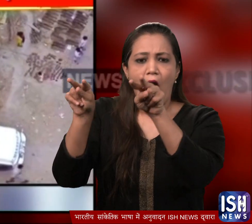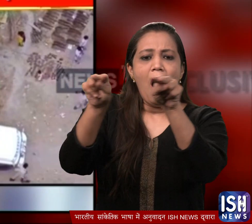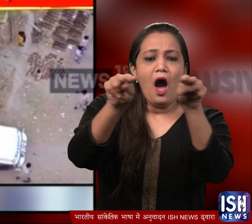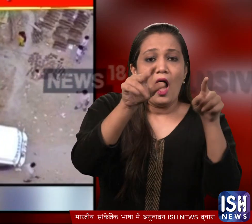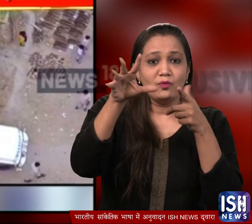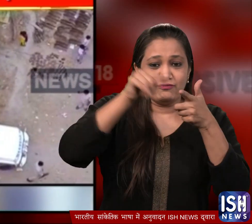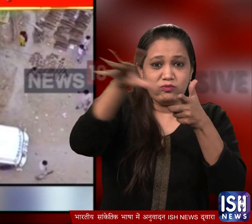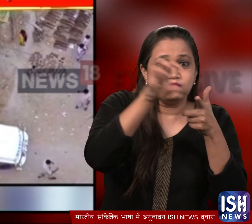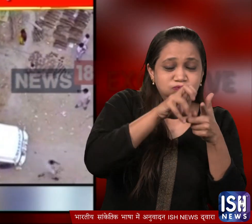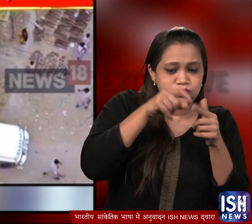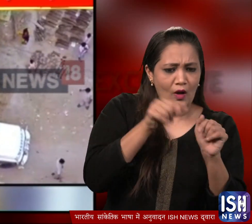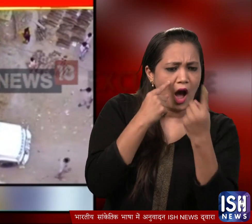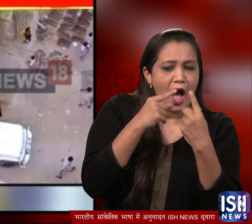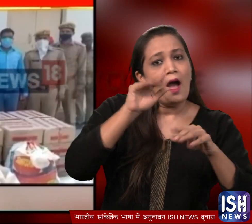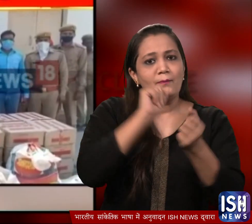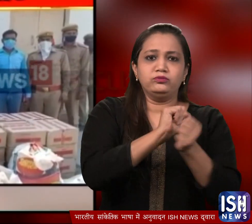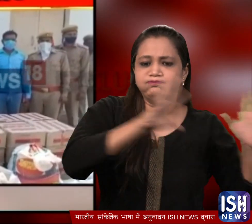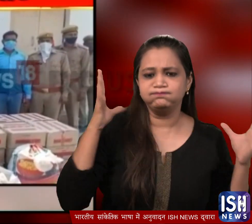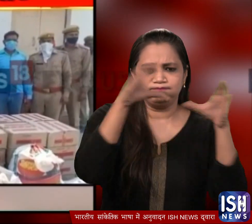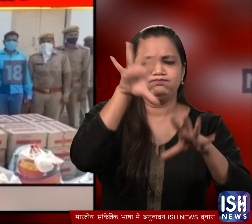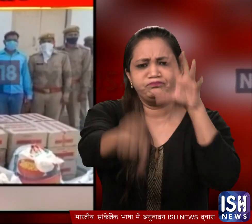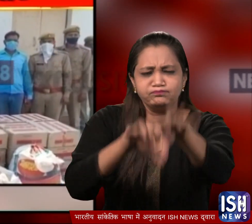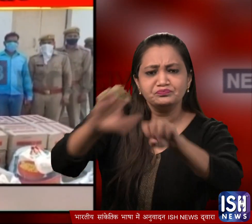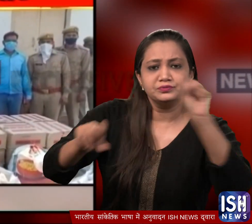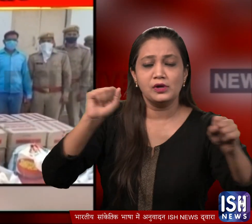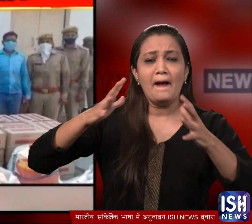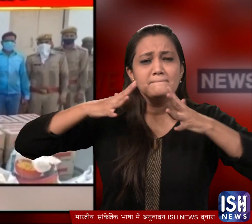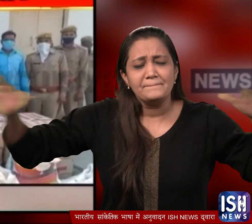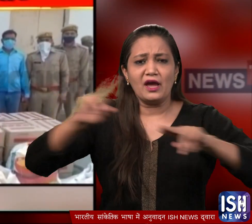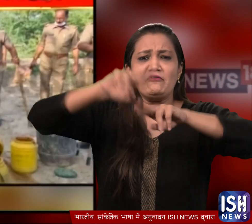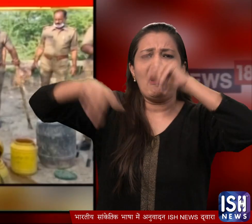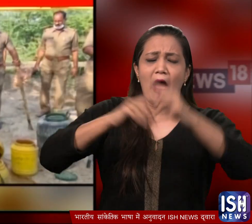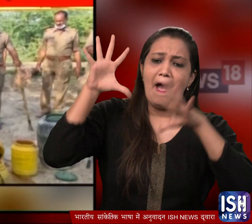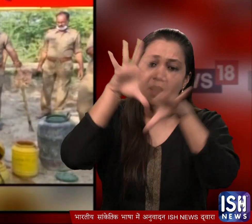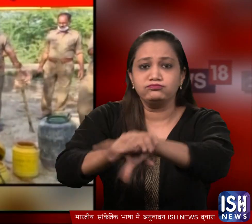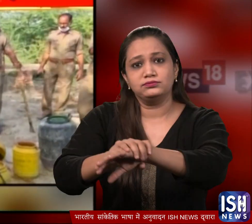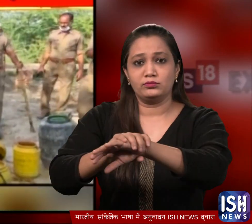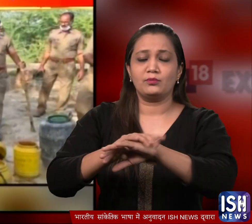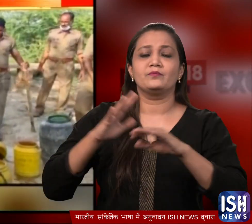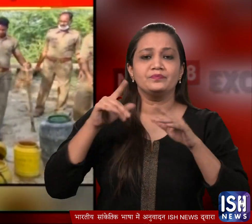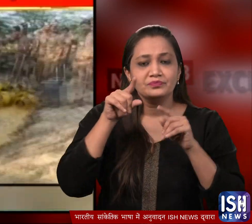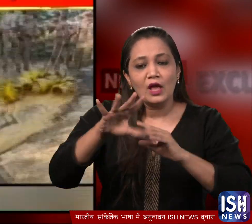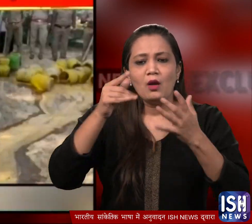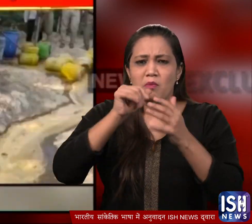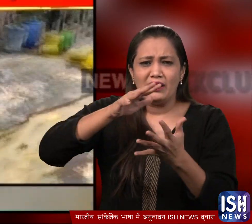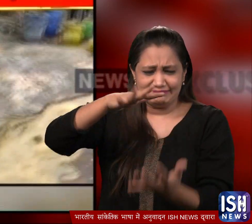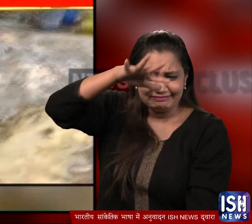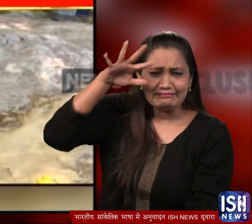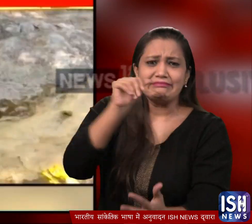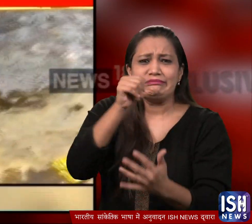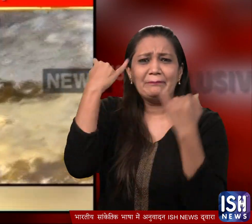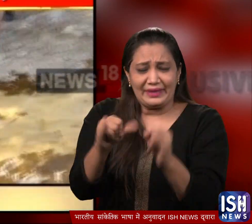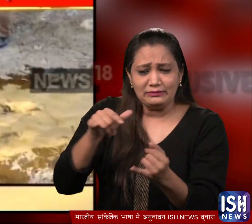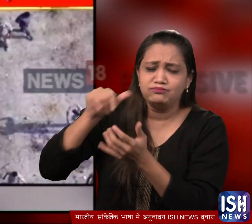मिली तस्वीरों के आधार पर इस टीम ने छापेमारी की और अवैध शराब के एक बड़े कारोबारी को धर दबोचा। वहां से पुलिस को भारी मात्रा में कच्ची शराब भी मिली,